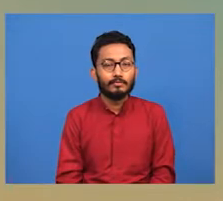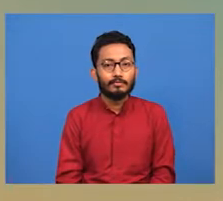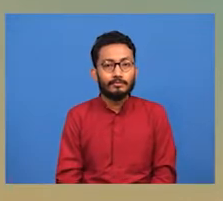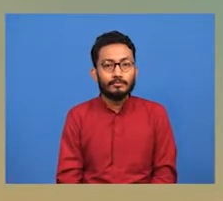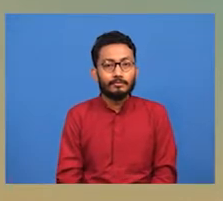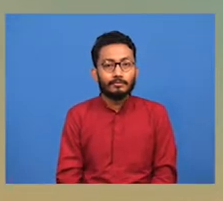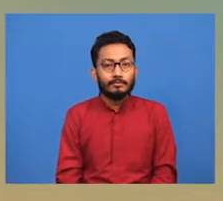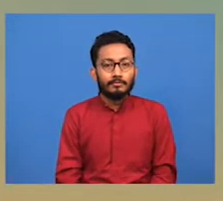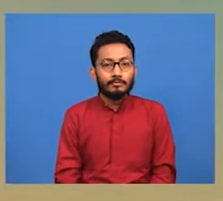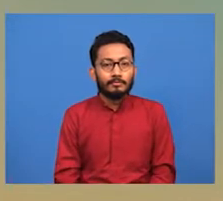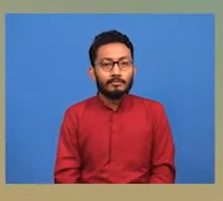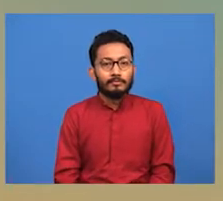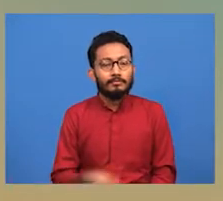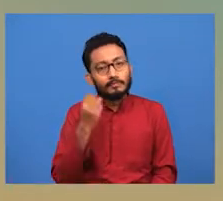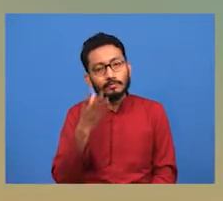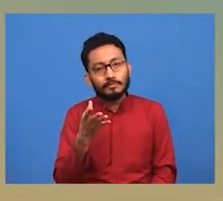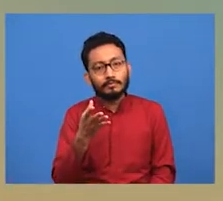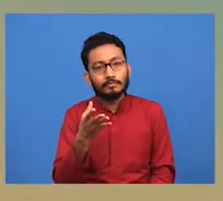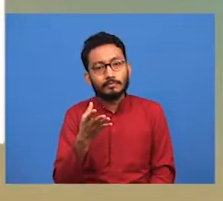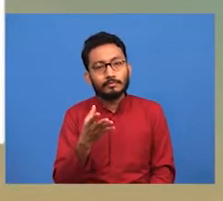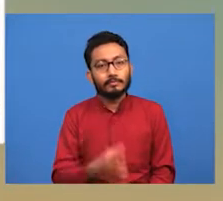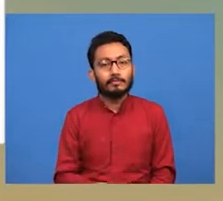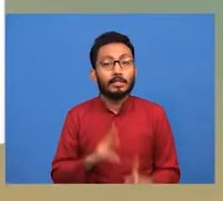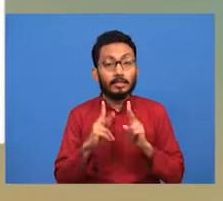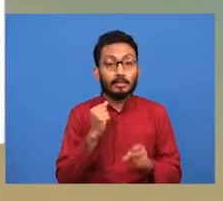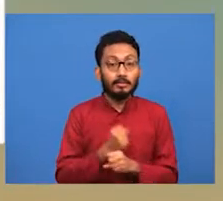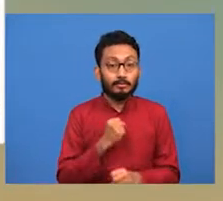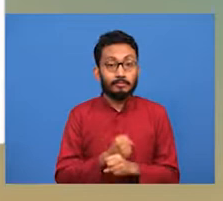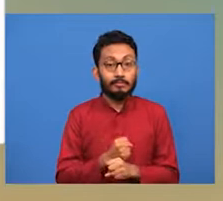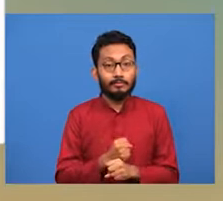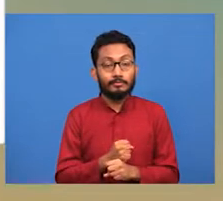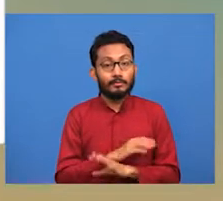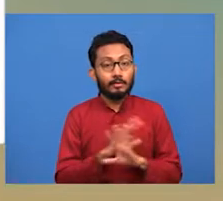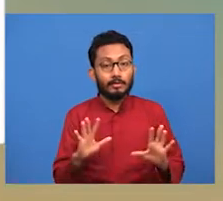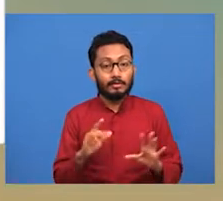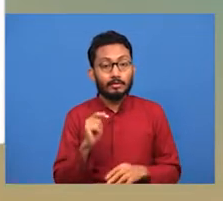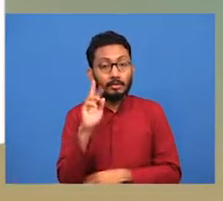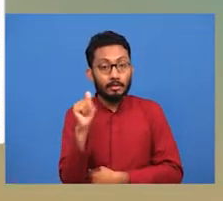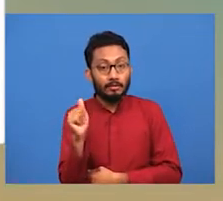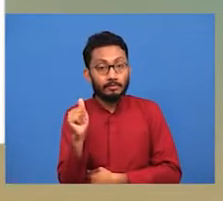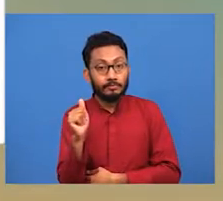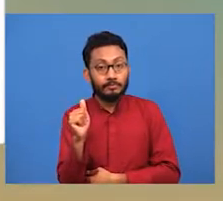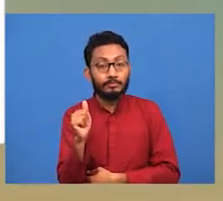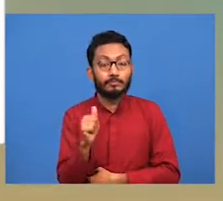Boleh murid-murid nyatakan kata kerja aktif tak transitif yang boleh kita peroleh berpandukan gambar?